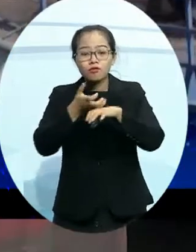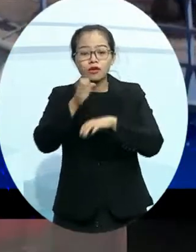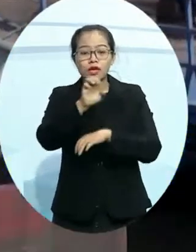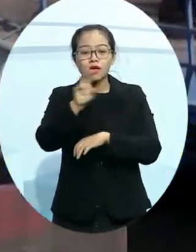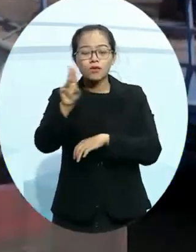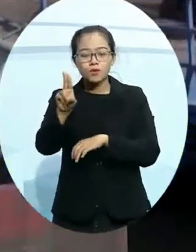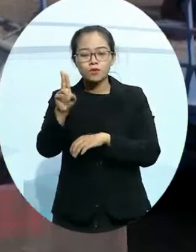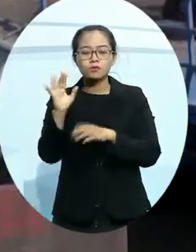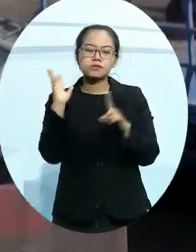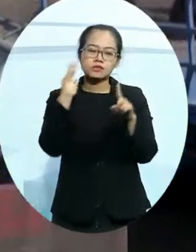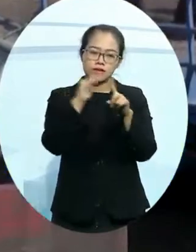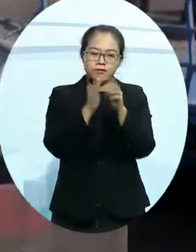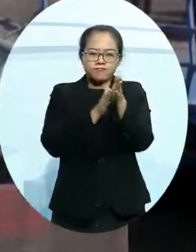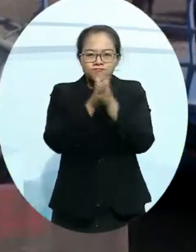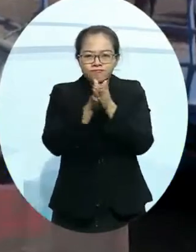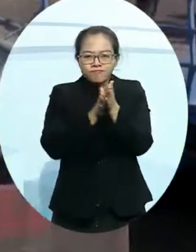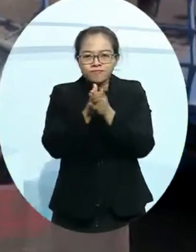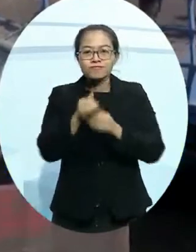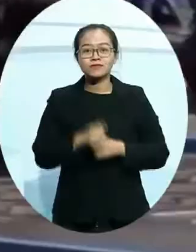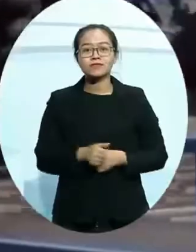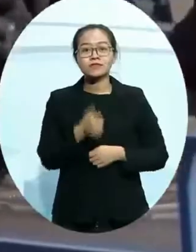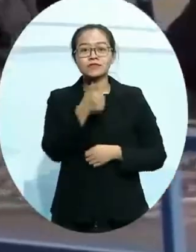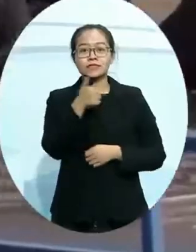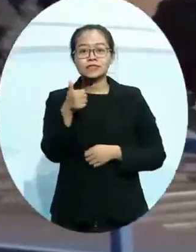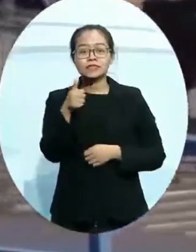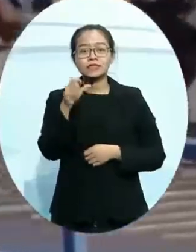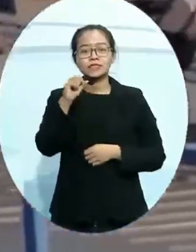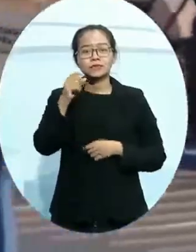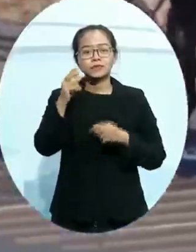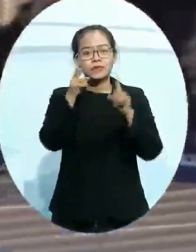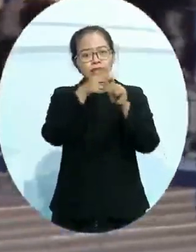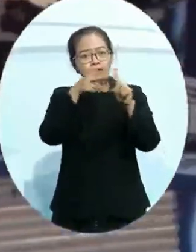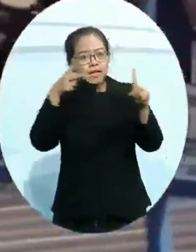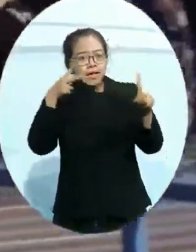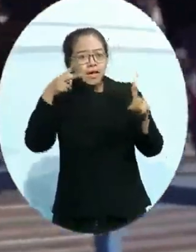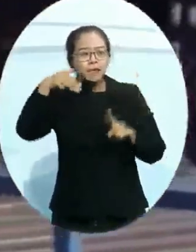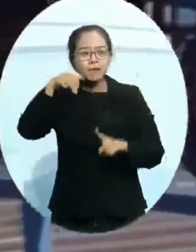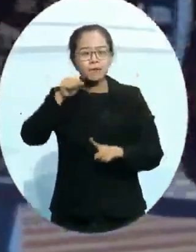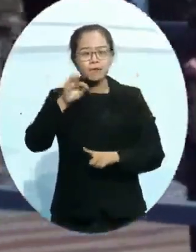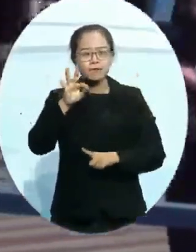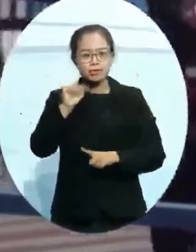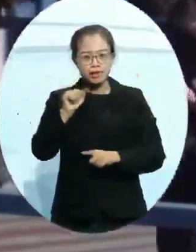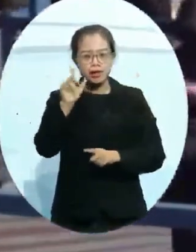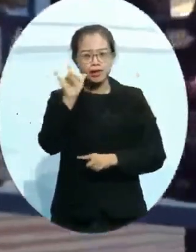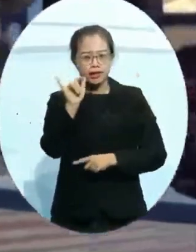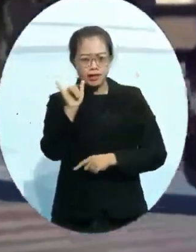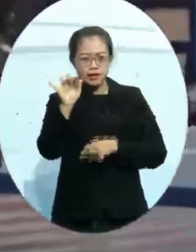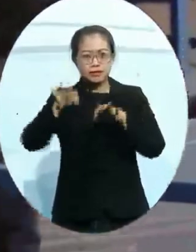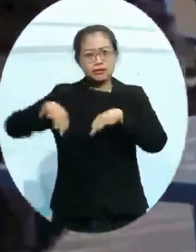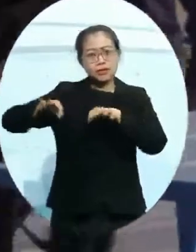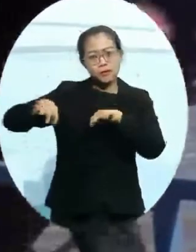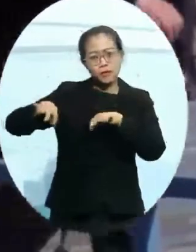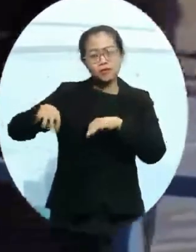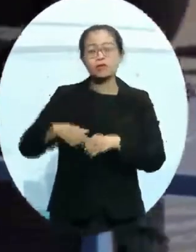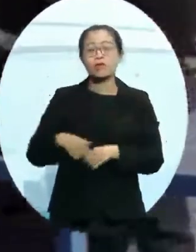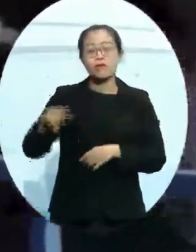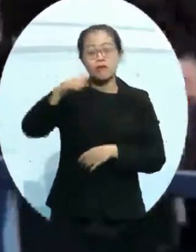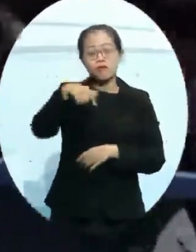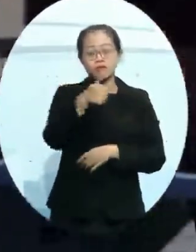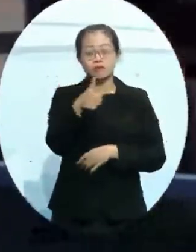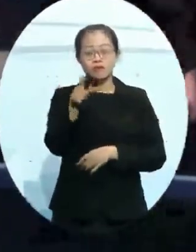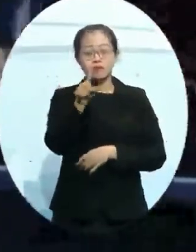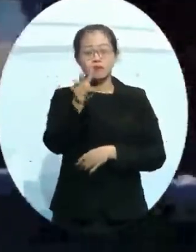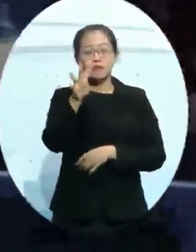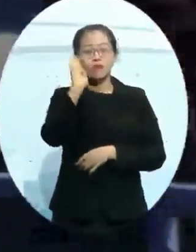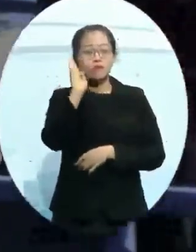cảnh người di cư ngày càng đổ nhiều về Swiss, Hy Lạp, Malta, Italia và Tây Ban Nha. Theo thống kê, có gần 14.000 người di cư đã